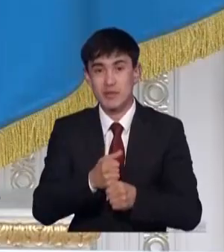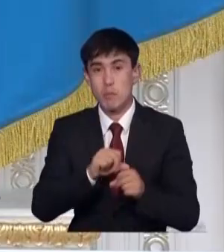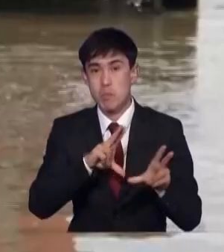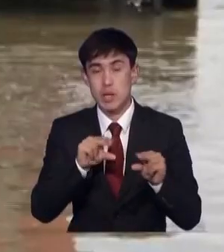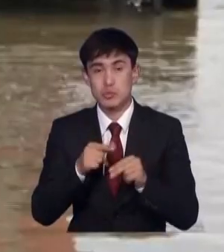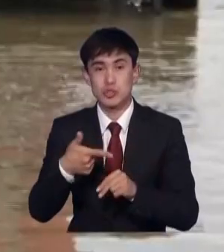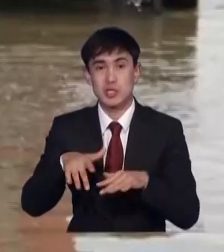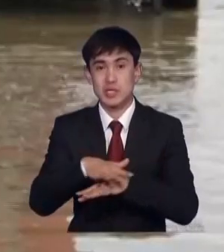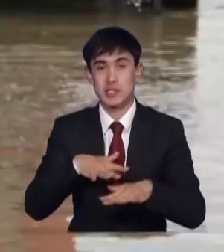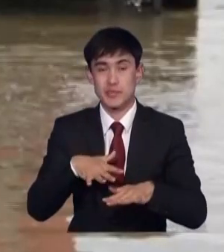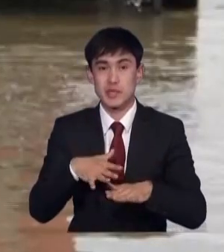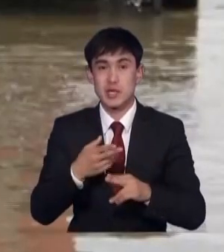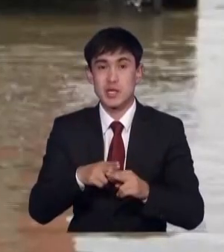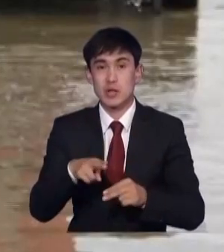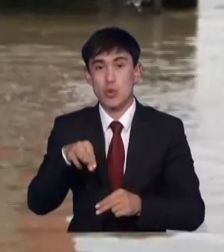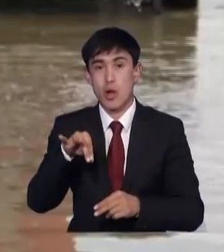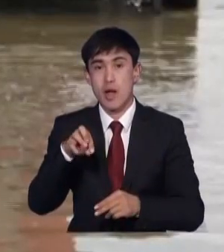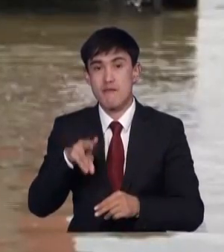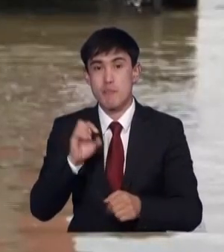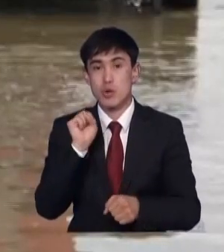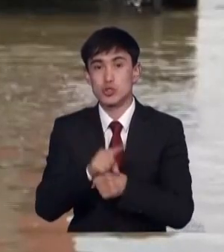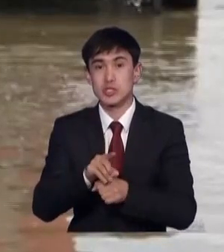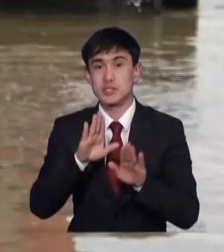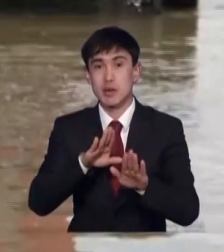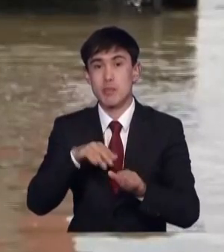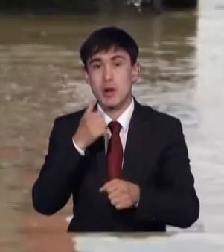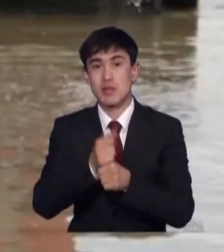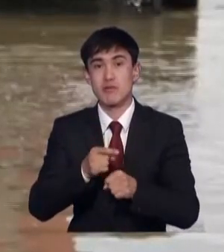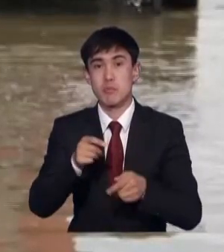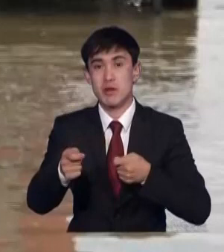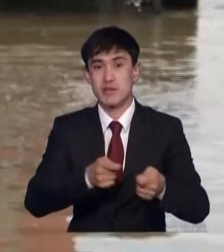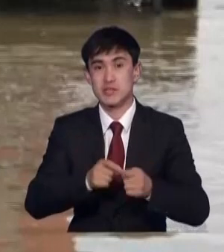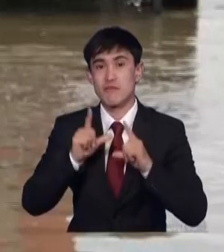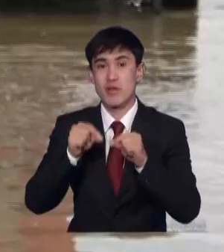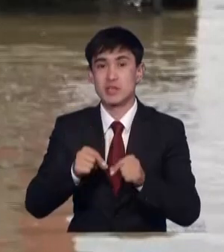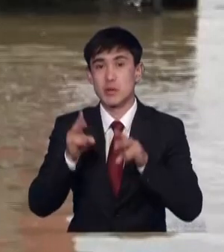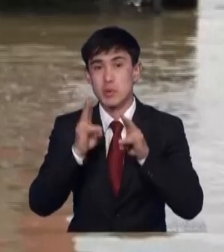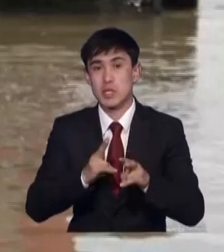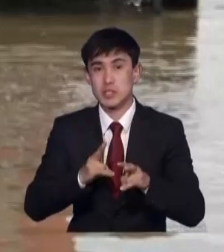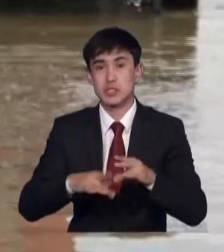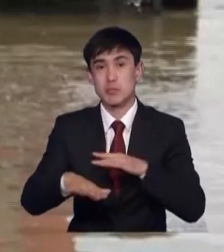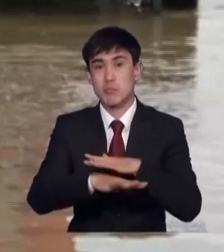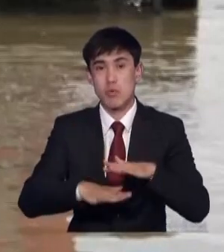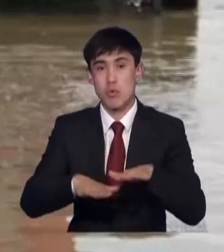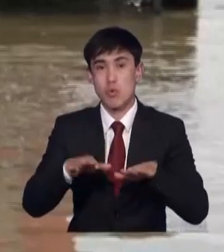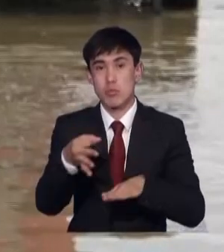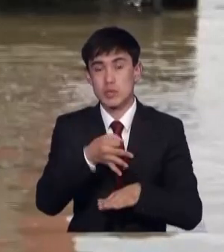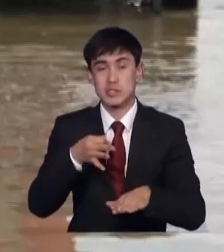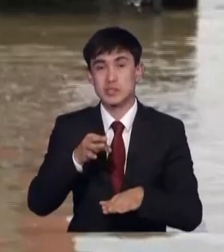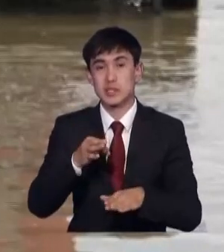благополучия граждан Наряду с этим Касым жумар Тукаев поручил заместителям главы правительства выехать в пострадавшие от паводков